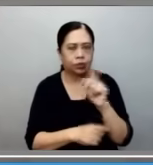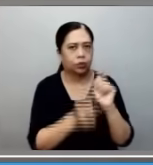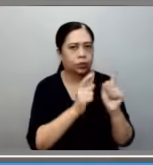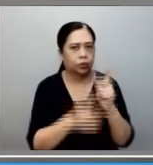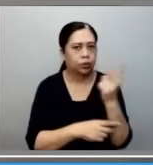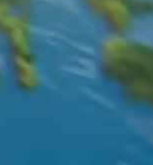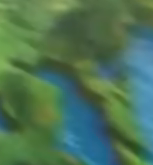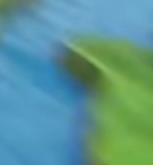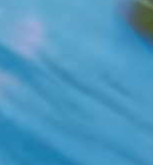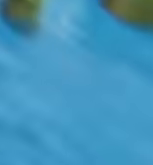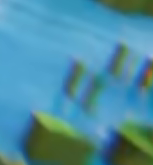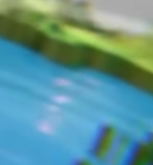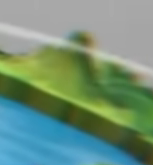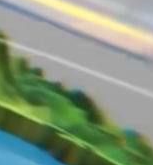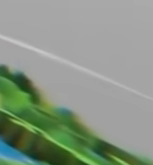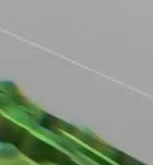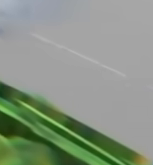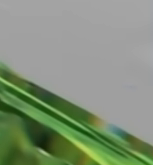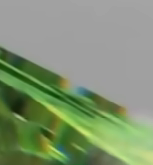mga sangkot.